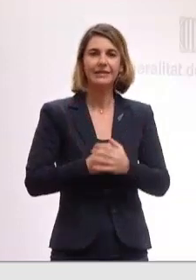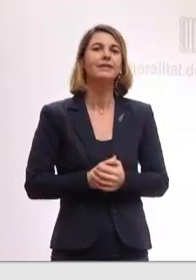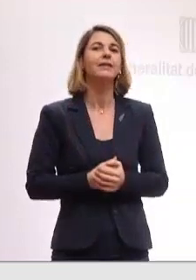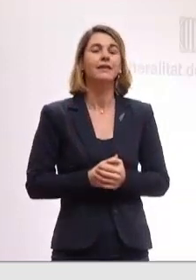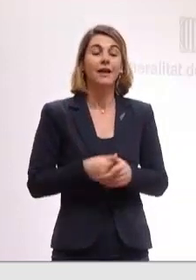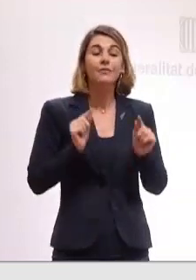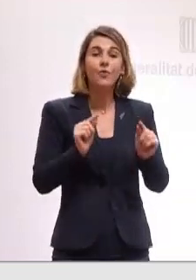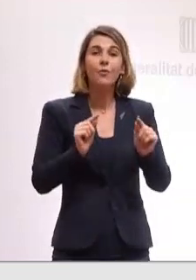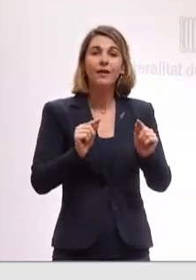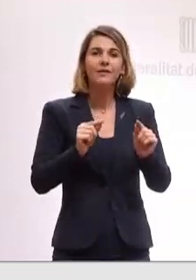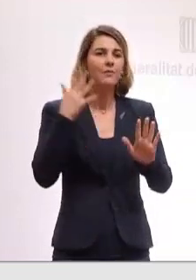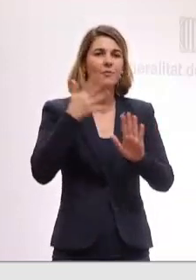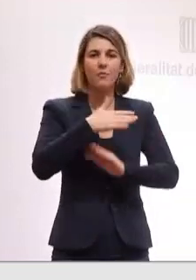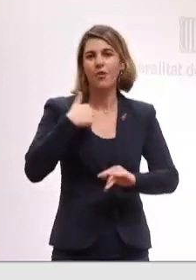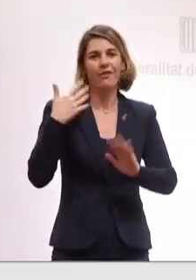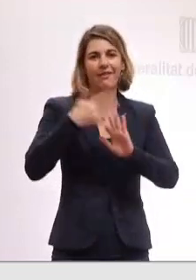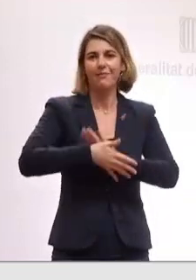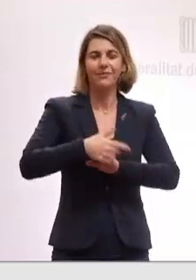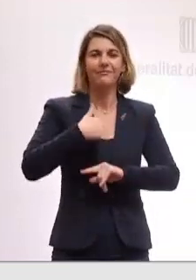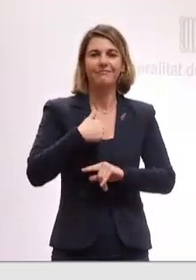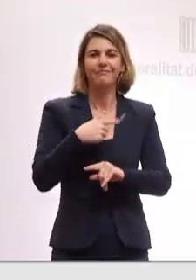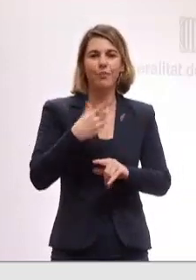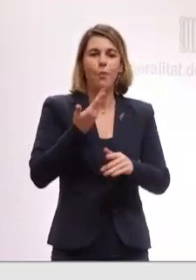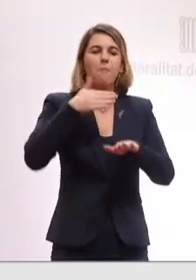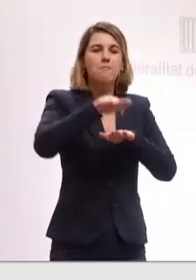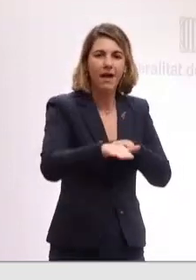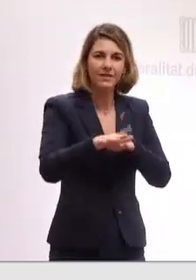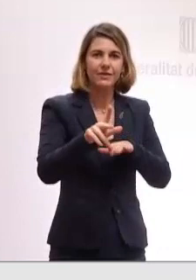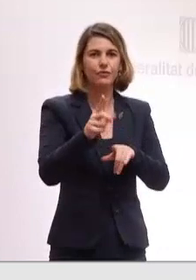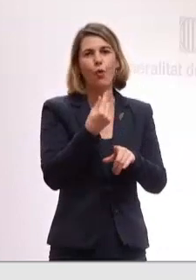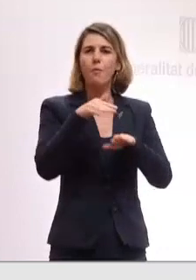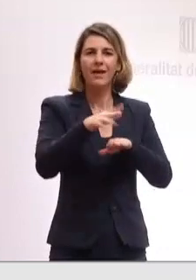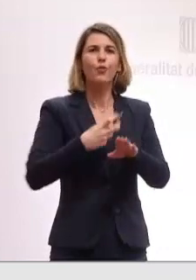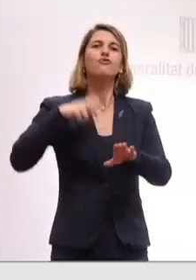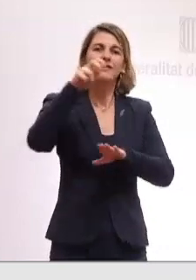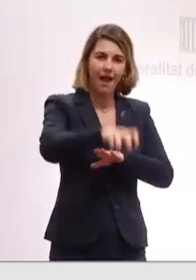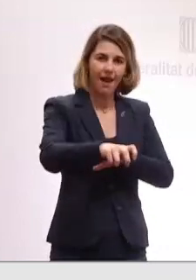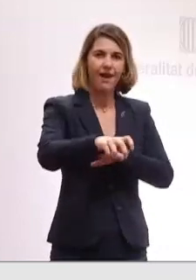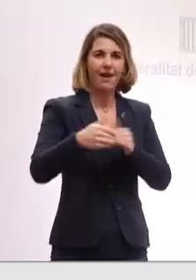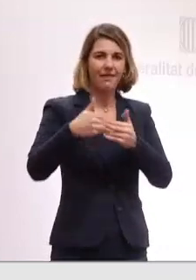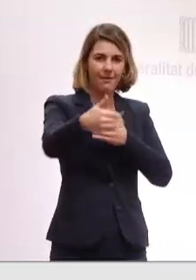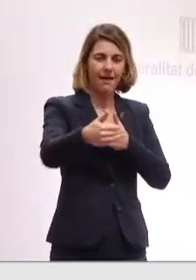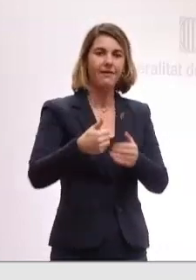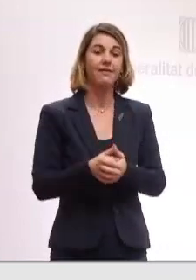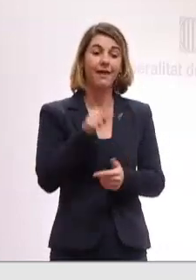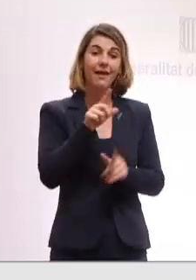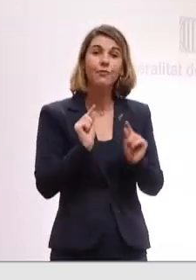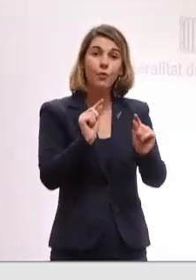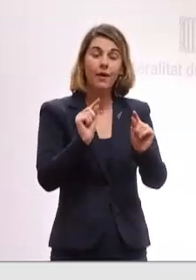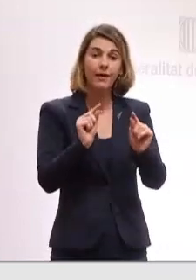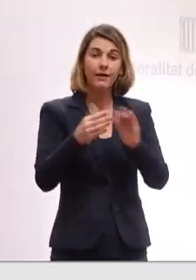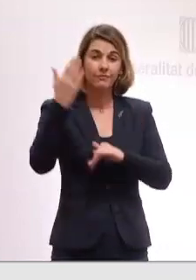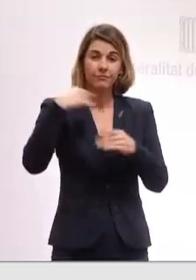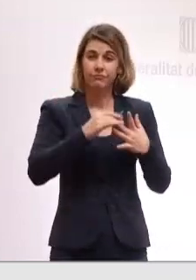significat un pas endavant. De fet, diria més que un pas, un salt endavant. I un d'aquests moments va ser